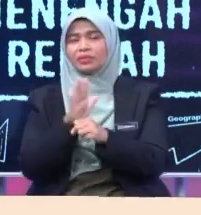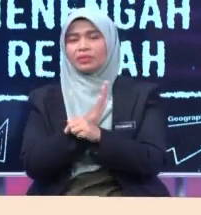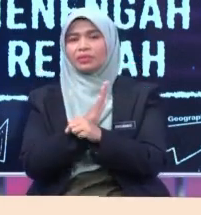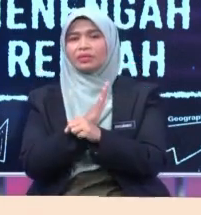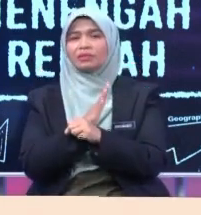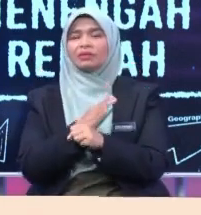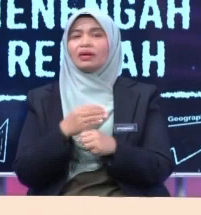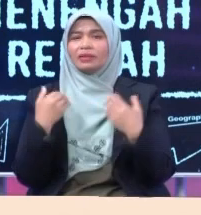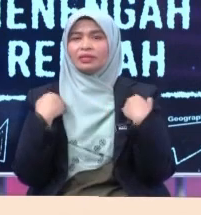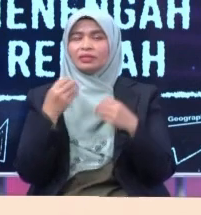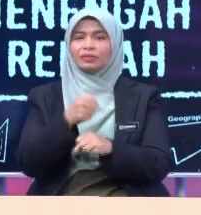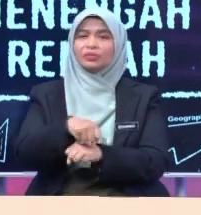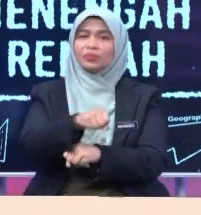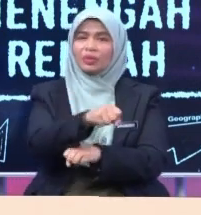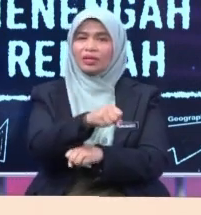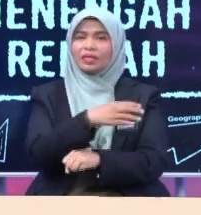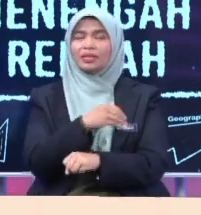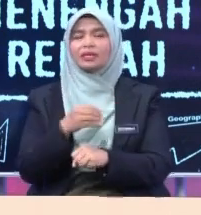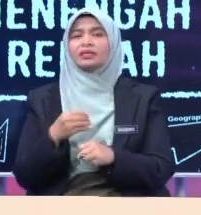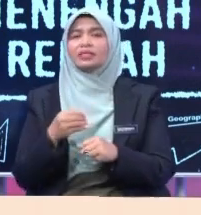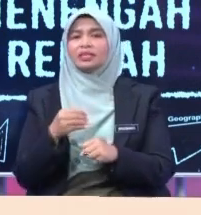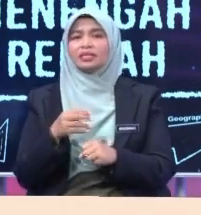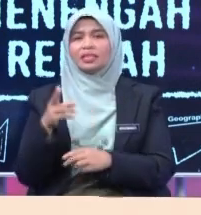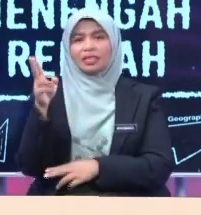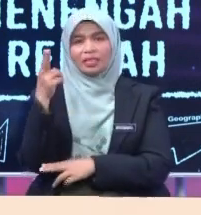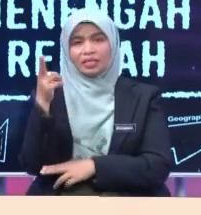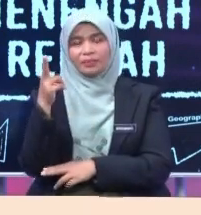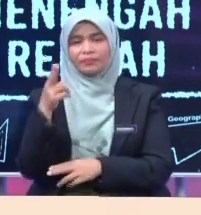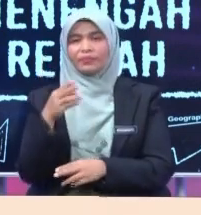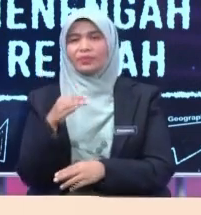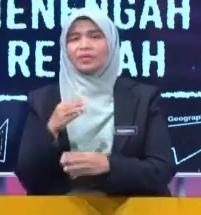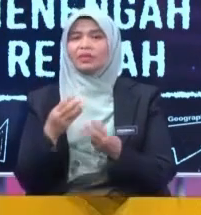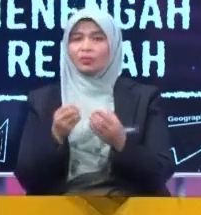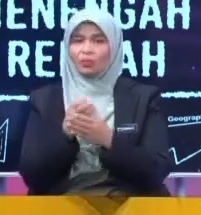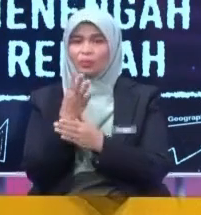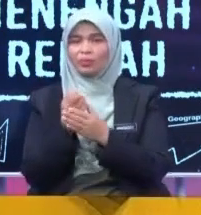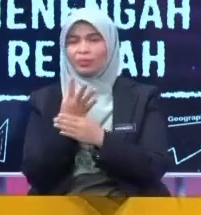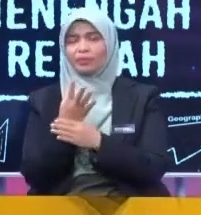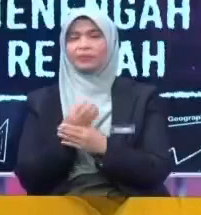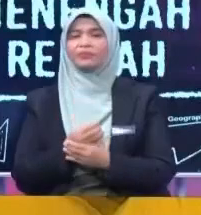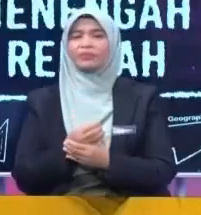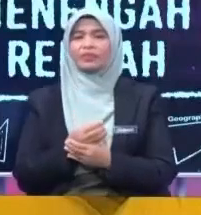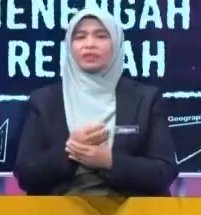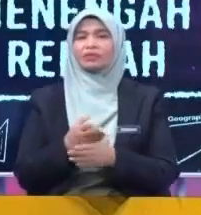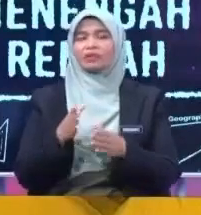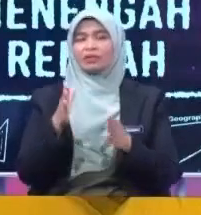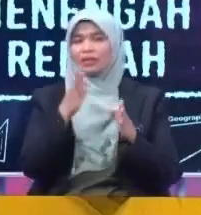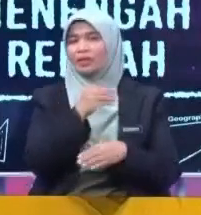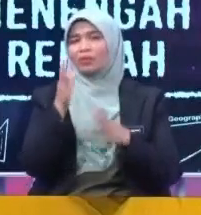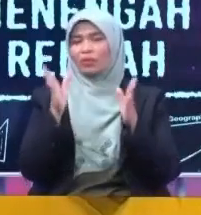negara Arab ni kan dia gurun kan, tapi bila, ni antara tanda kecil kiamat lah, bila dipenuhi sungai dan taman menghijau, orang jahil dilantik